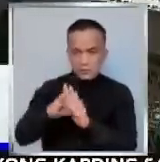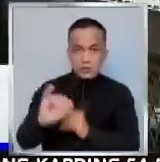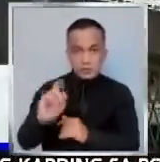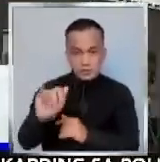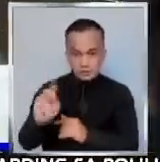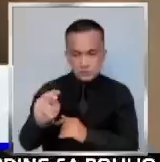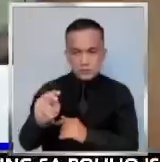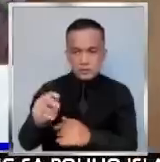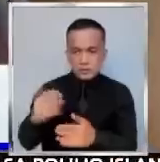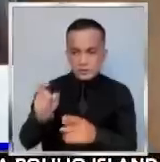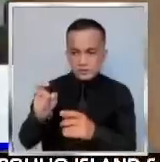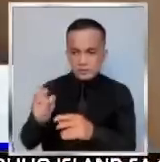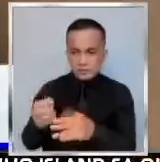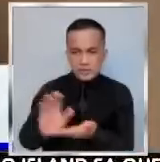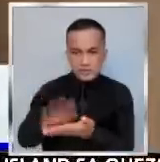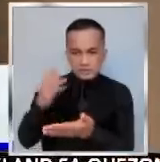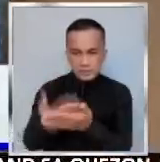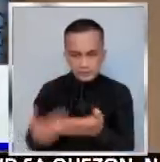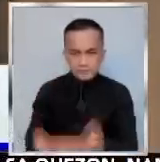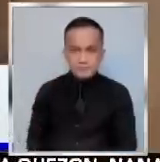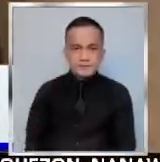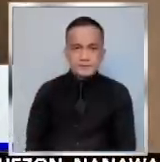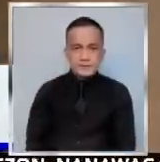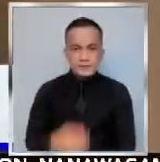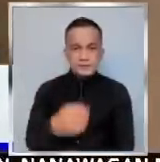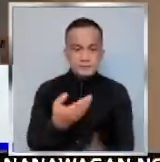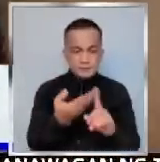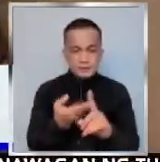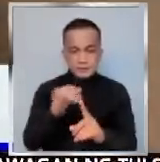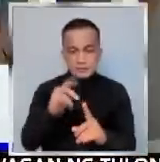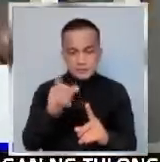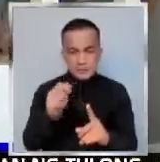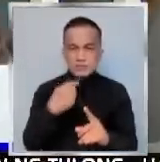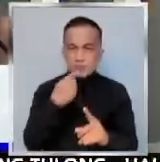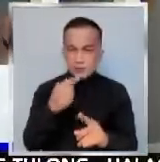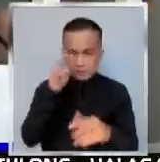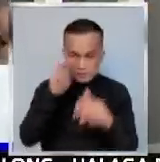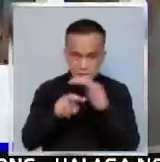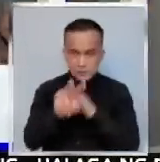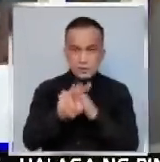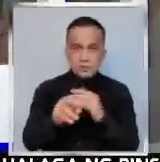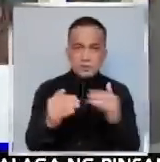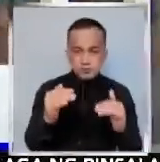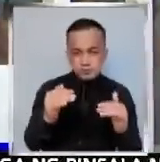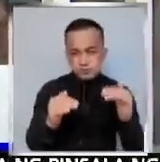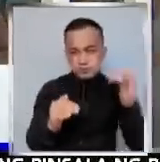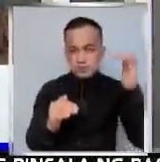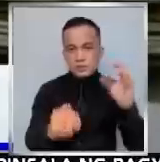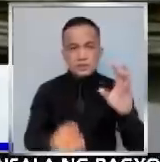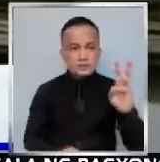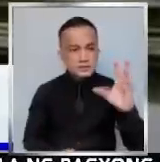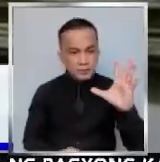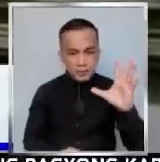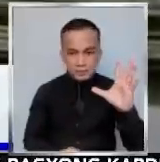presyo ng bilihin. Pinanindigan ni Salceda ang kanyang forecast na posibleng umabot ang palitan sa 65 to 68